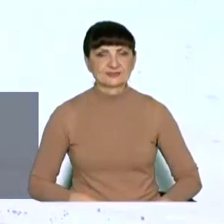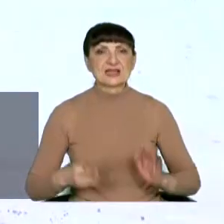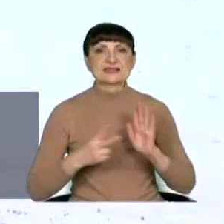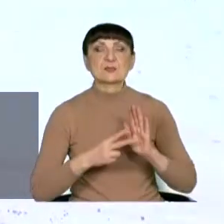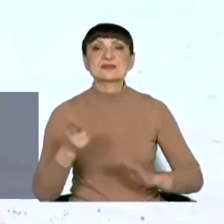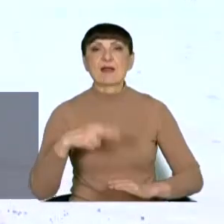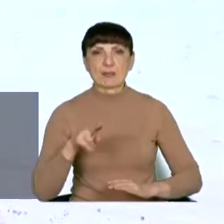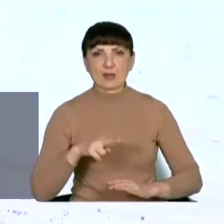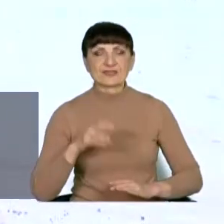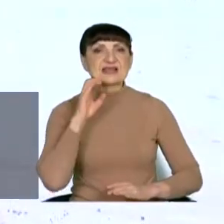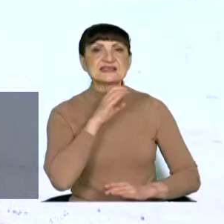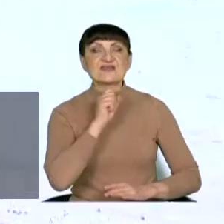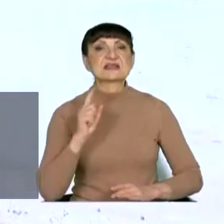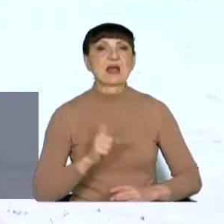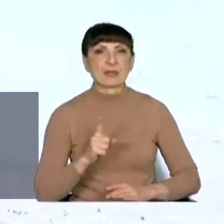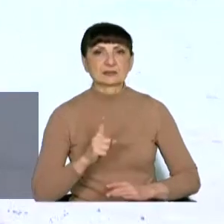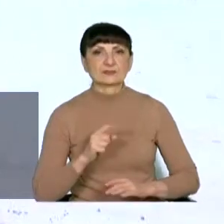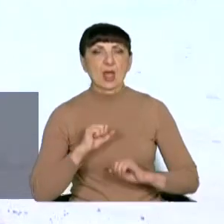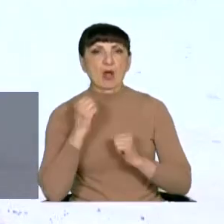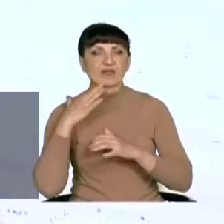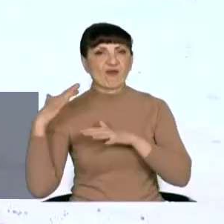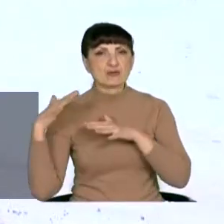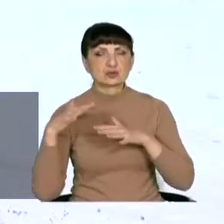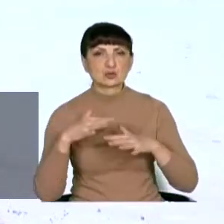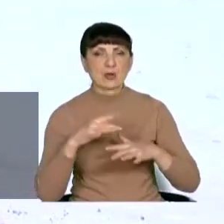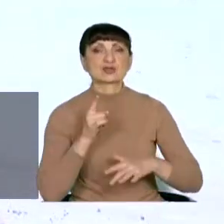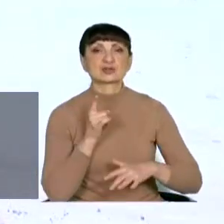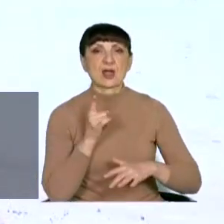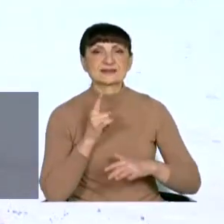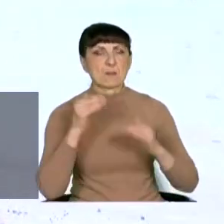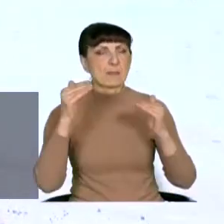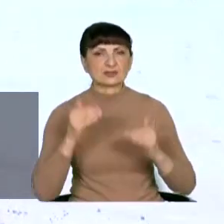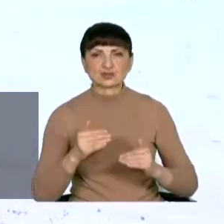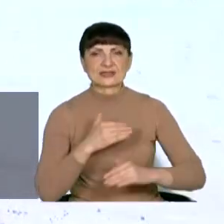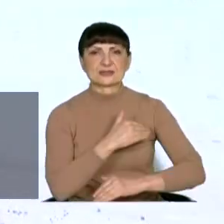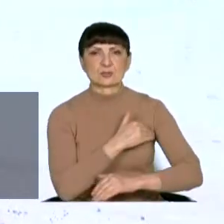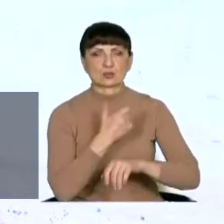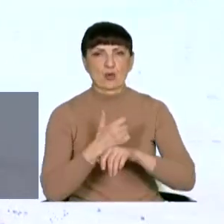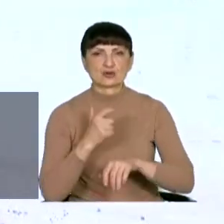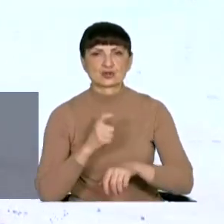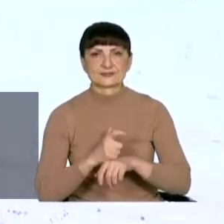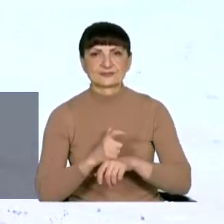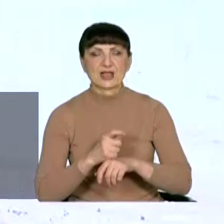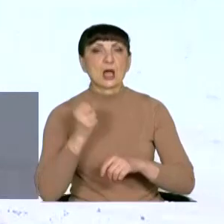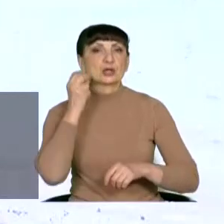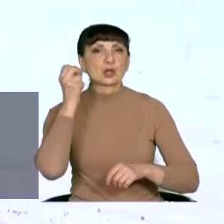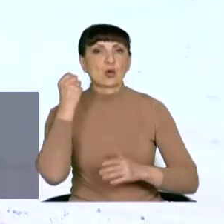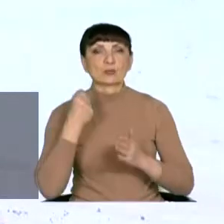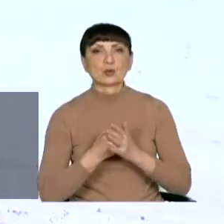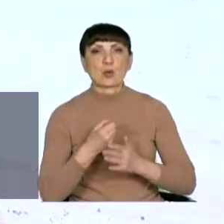декабря северо-западным холодным вторжением антициклона ожидается резкое понижение температуры воздуха днем до